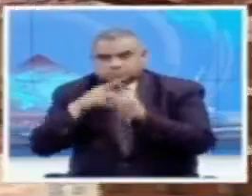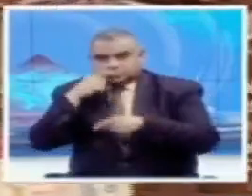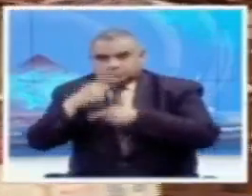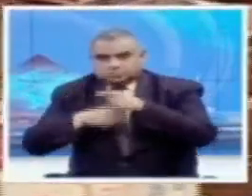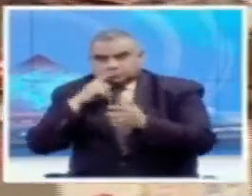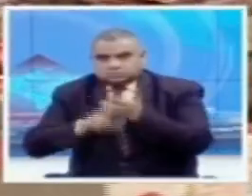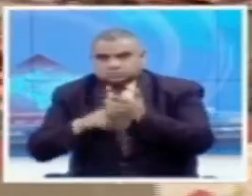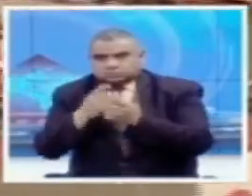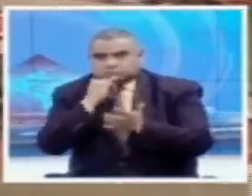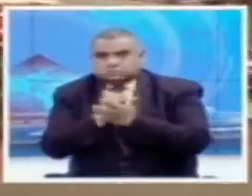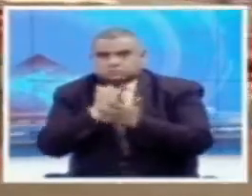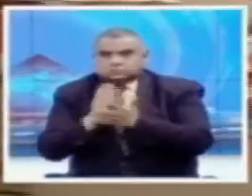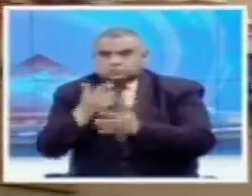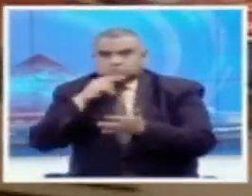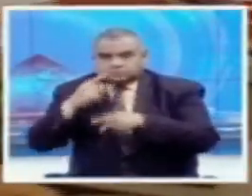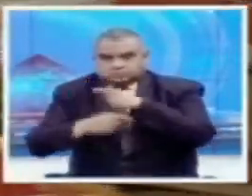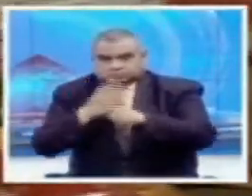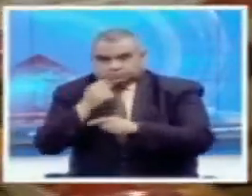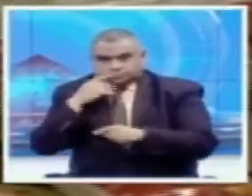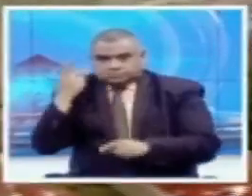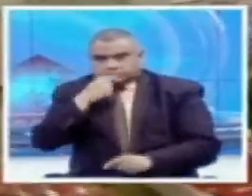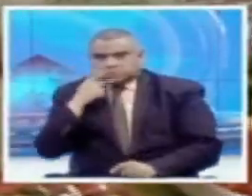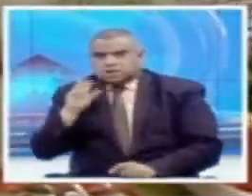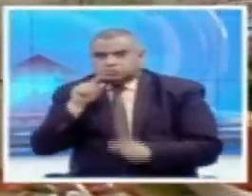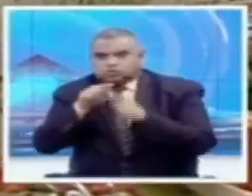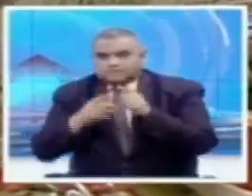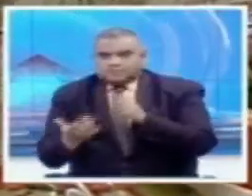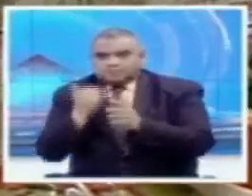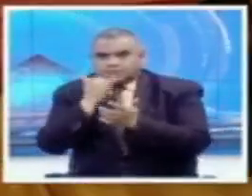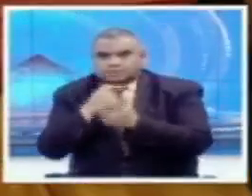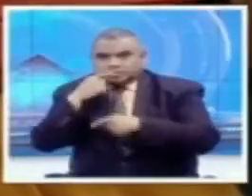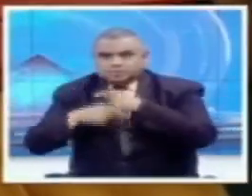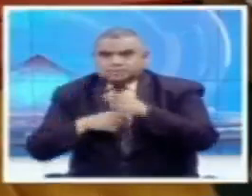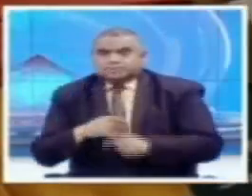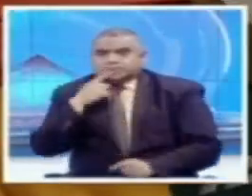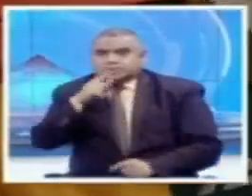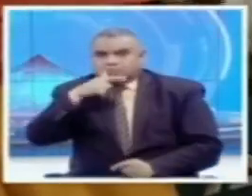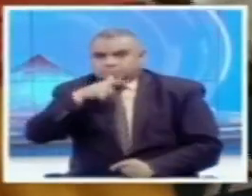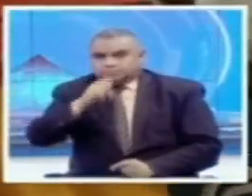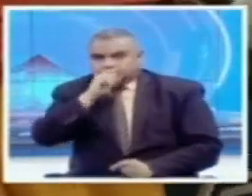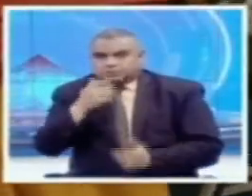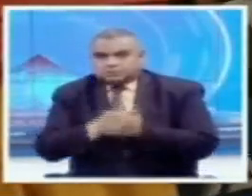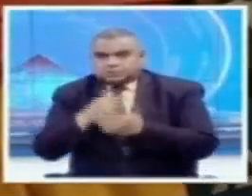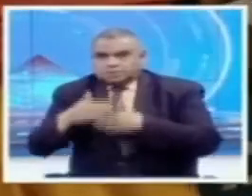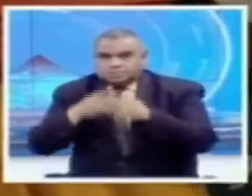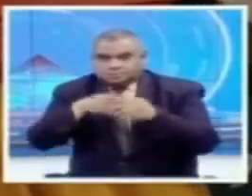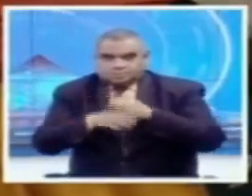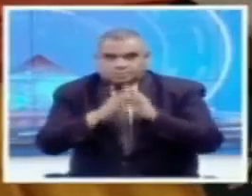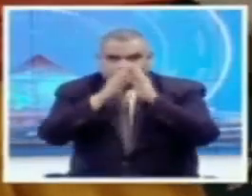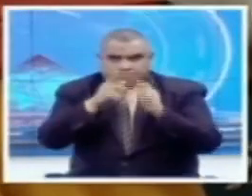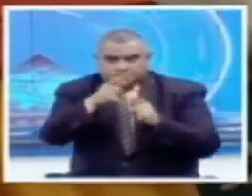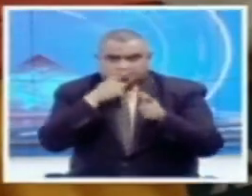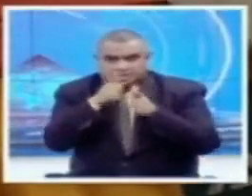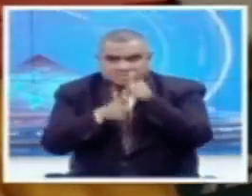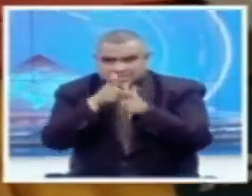ماثلاتها بالخارج بنسب تصل إلى 25%. بالنسبة للأسعار نتكلم فيها فرقة بره بين عن بره تتراوح ما بين